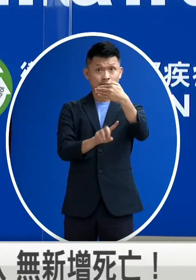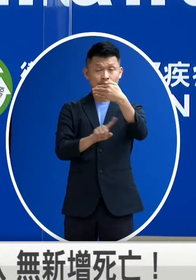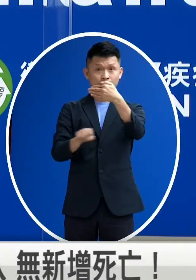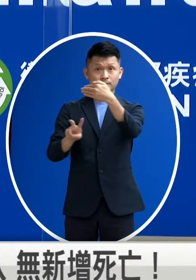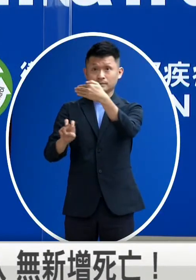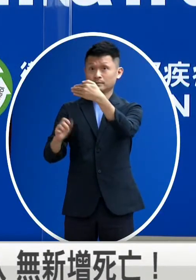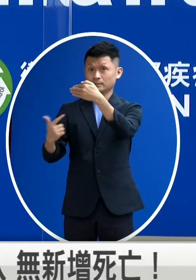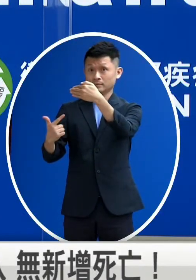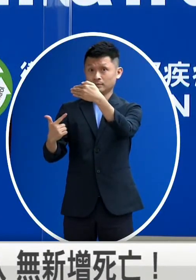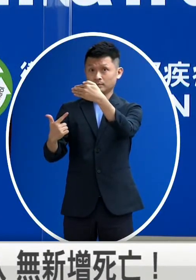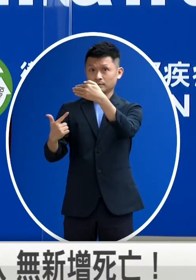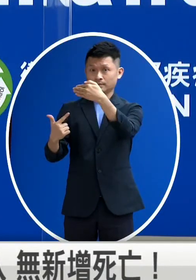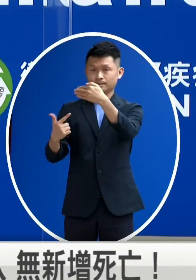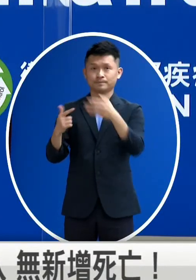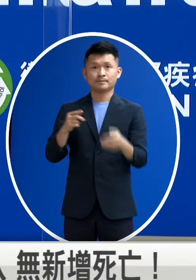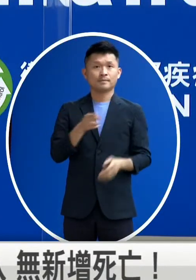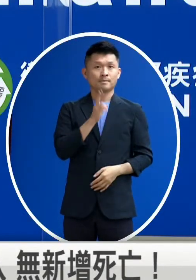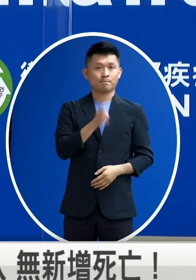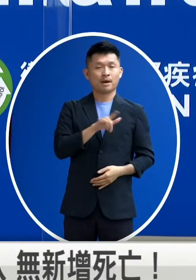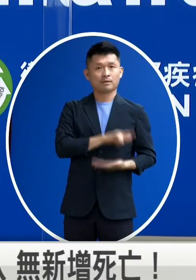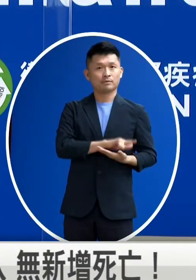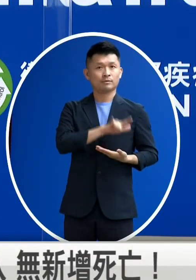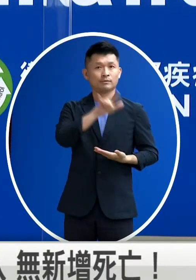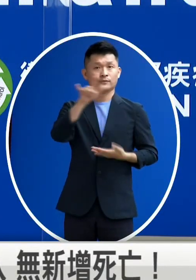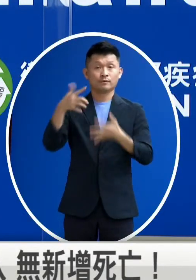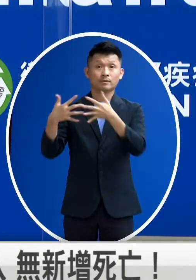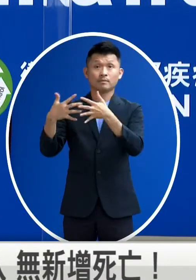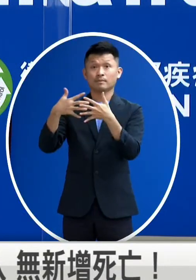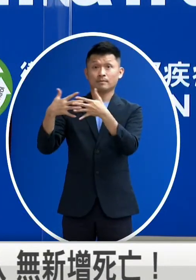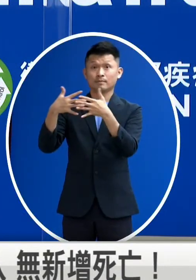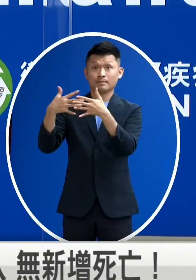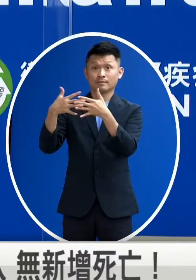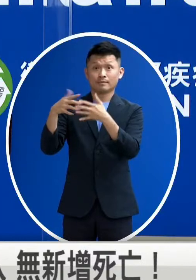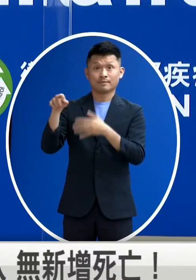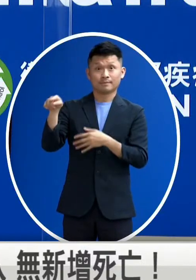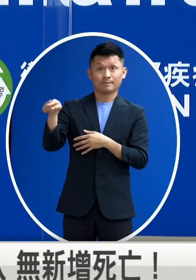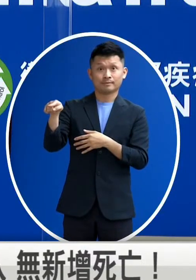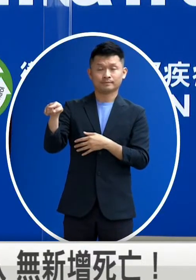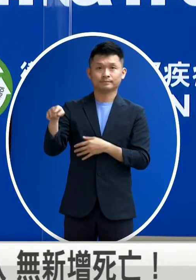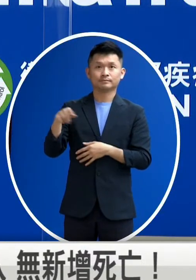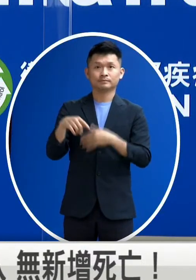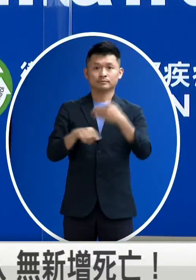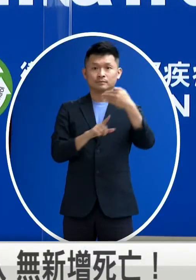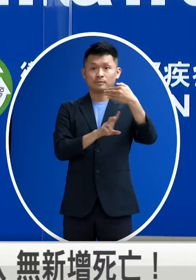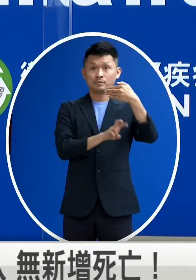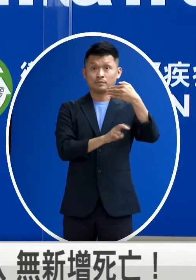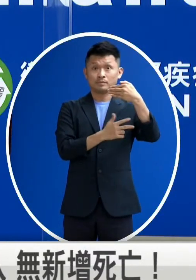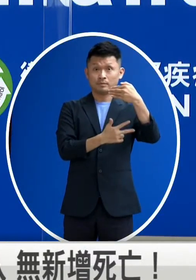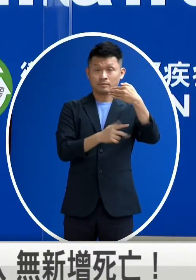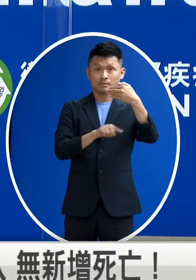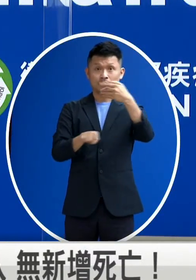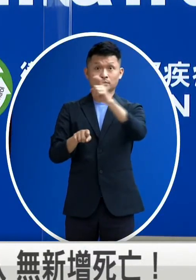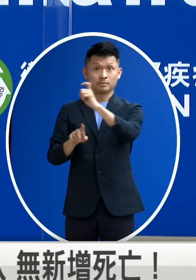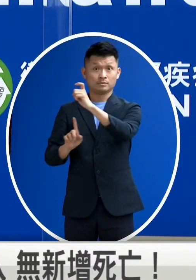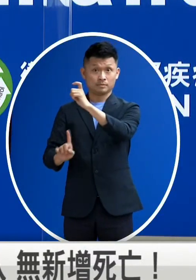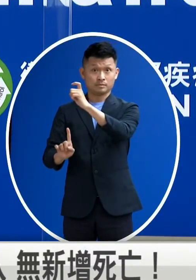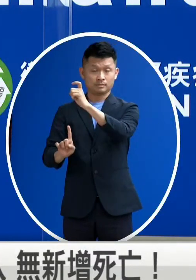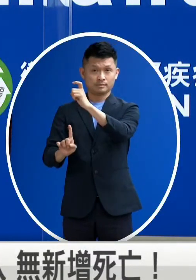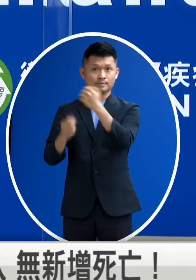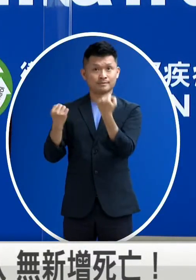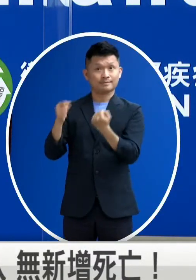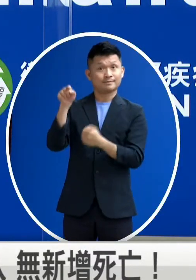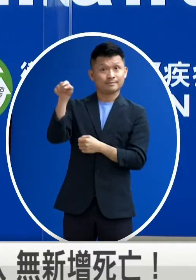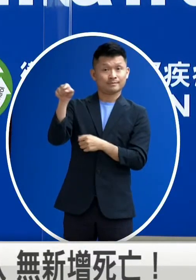9月23到16是派飞到美国安哥拉治，那27号到10月1号是依规定在他